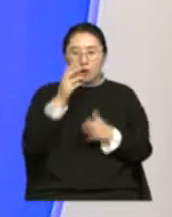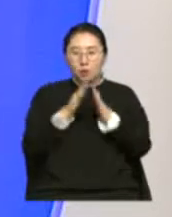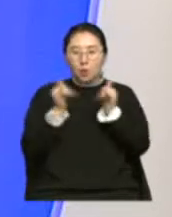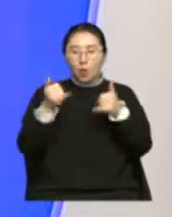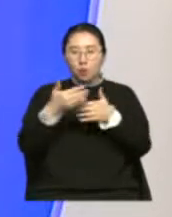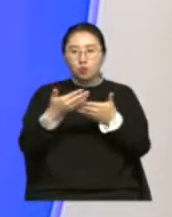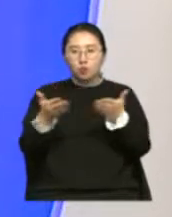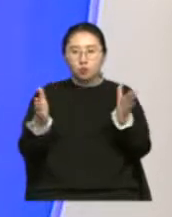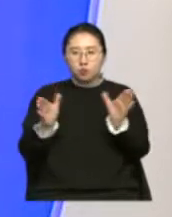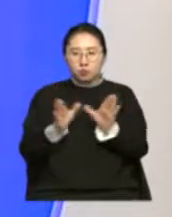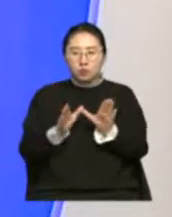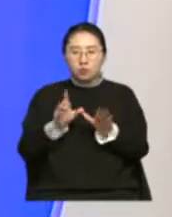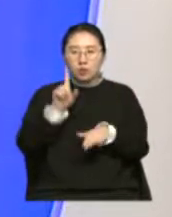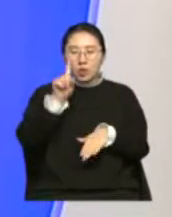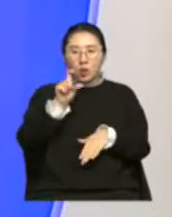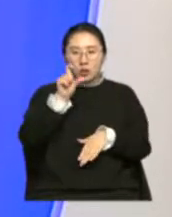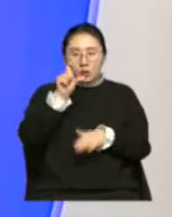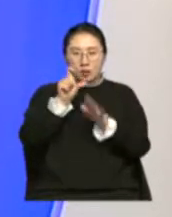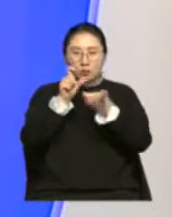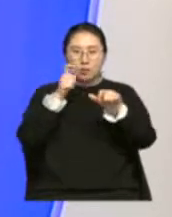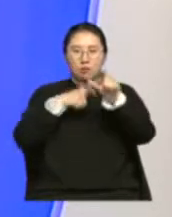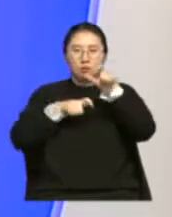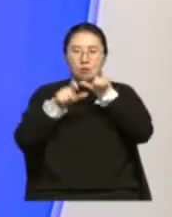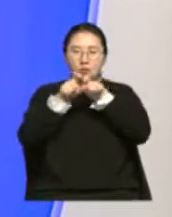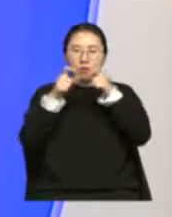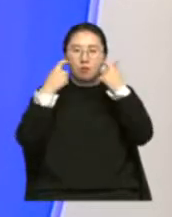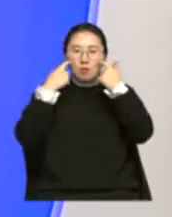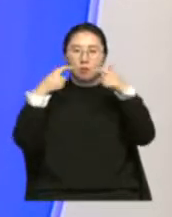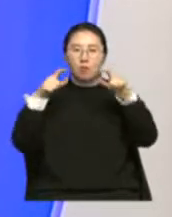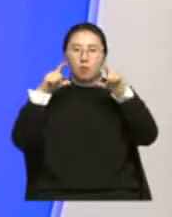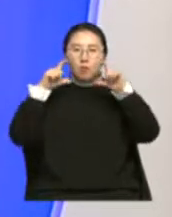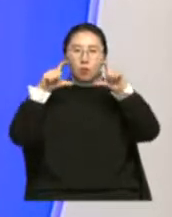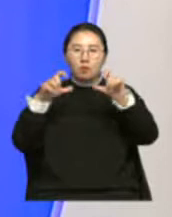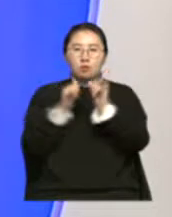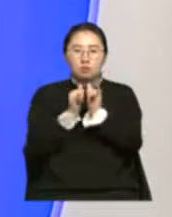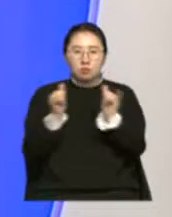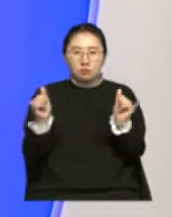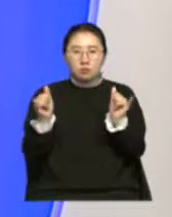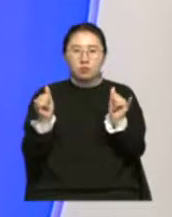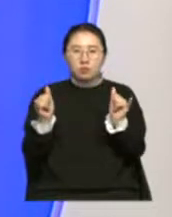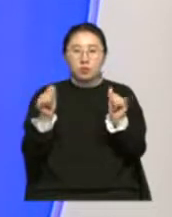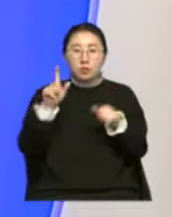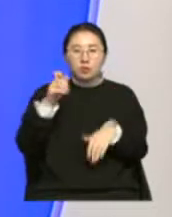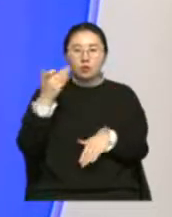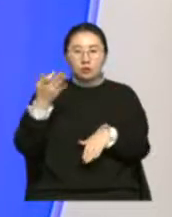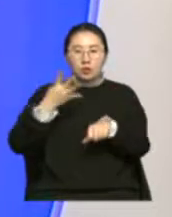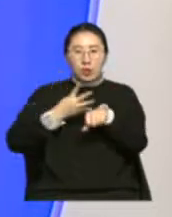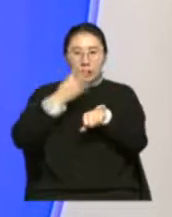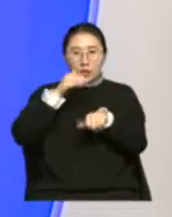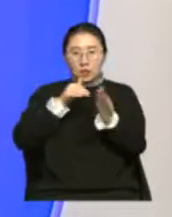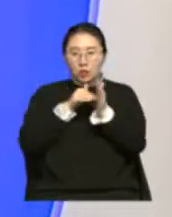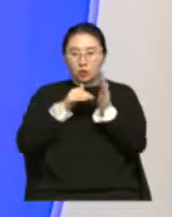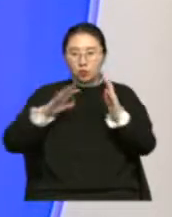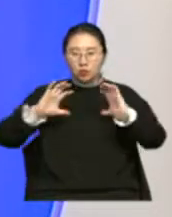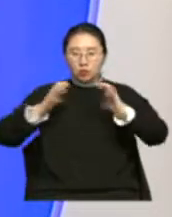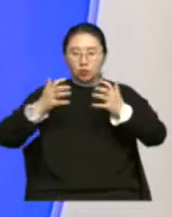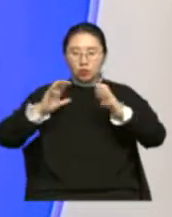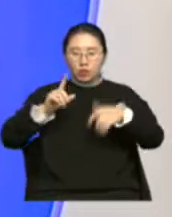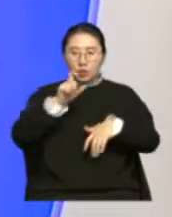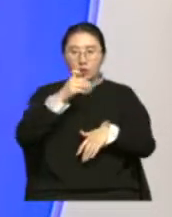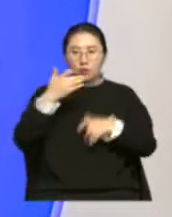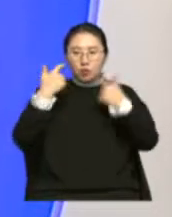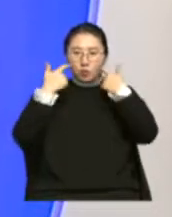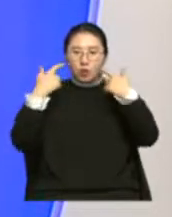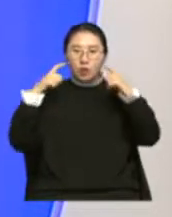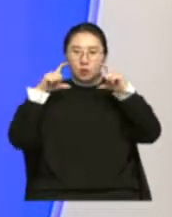코로나19 확진자가 15명 추가 발생했다고 밝혔습니다. 이로써 19일 오후 4시 기준으로 국내 코로나19